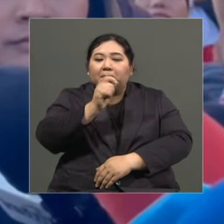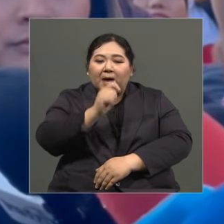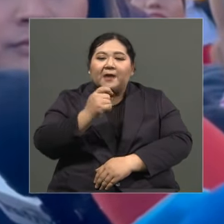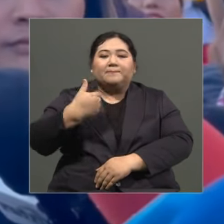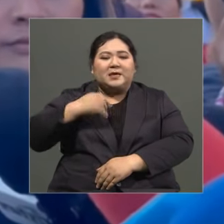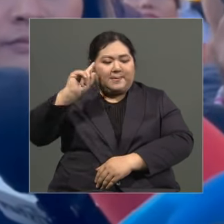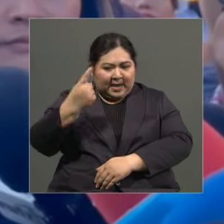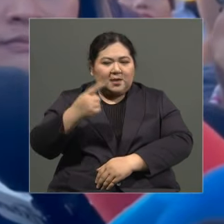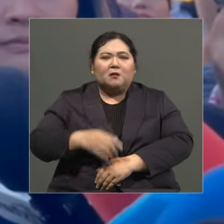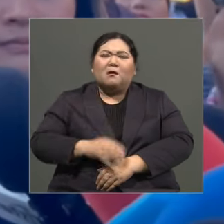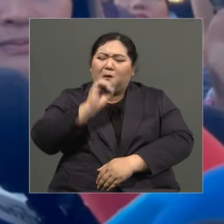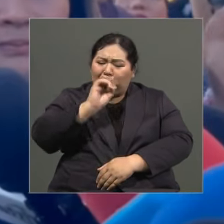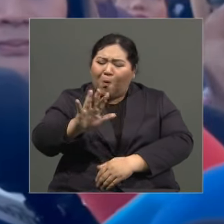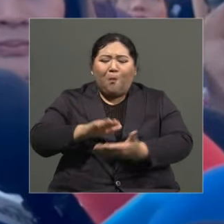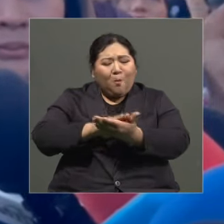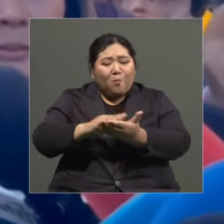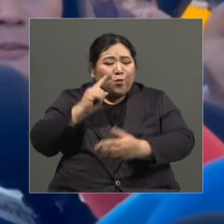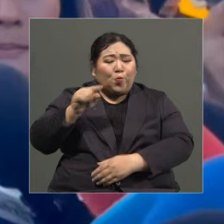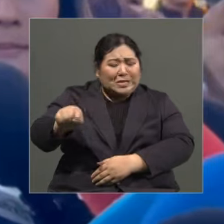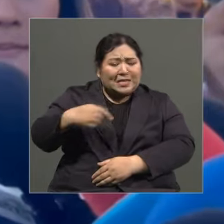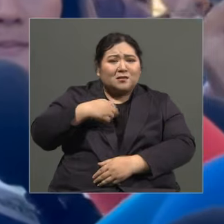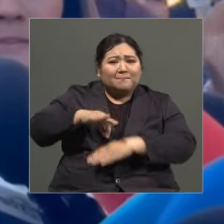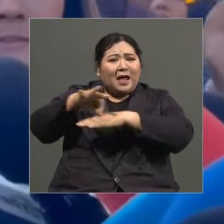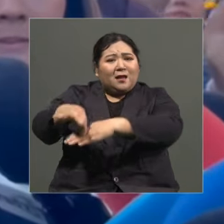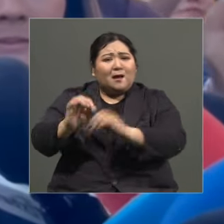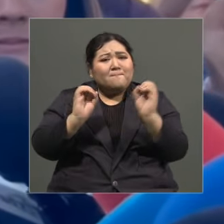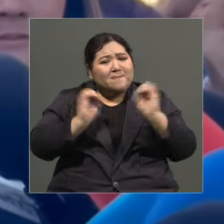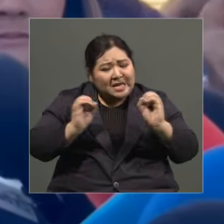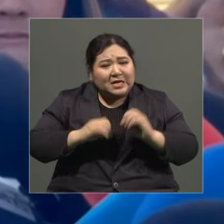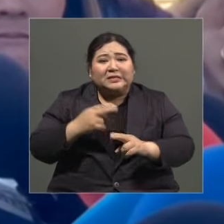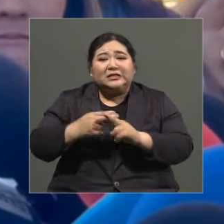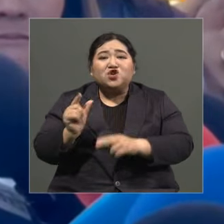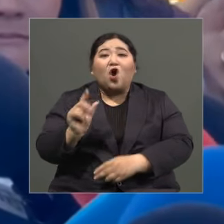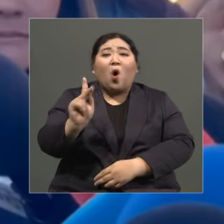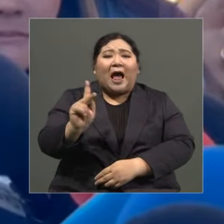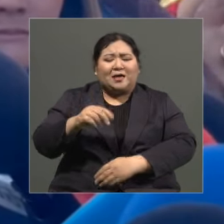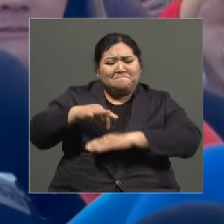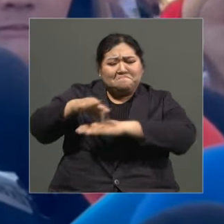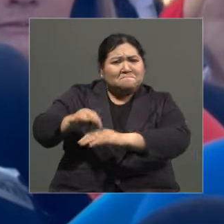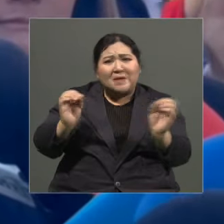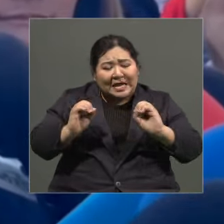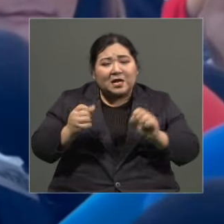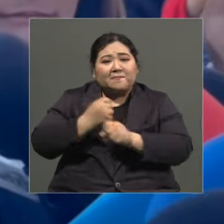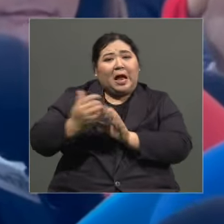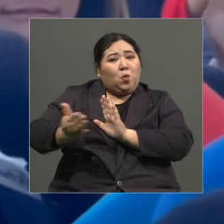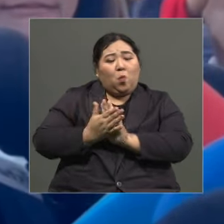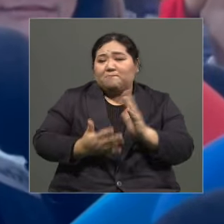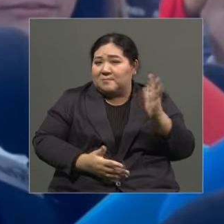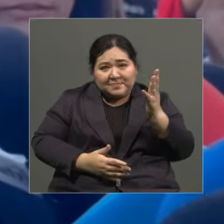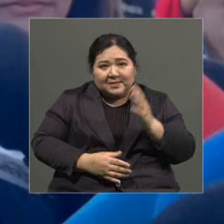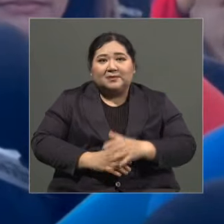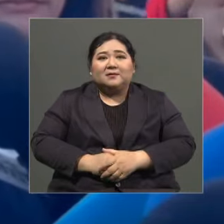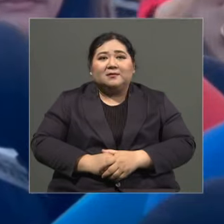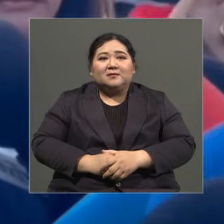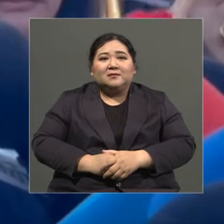ครั้งนึงบอกว่าไม่เคยแต่งตั้งนักร้องเรียนหญิงที่มีชื่อตัวย่อว่ากไก่เนี่ยนะครับเป็นคณะทำงานส่วนที่บอก